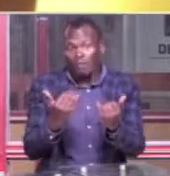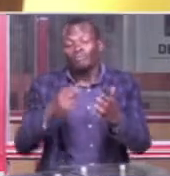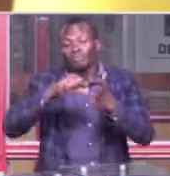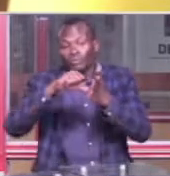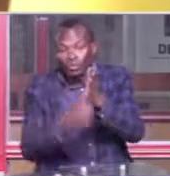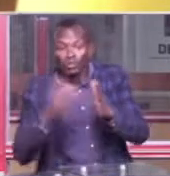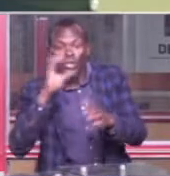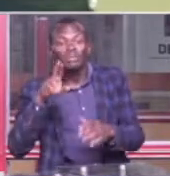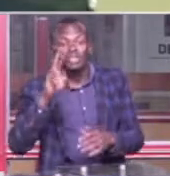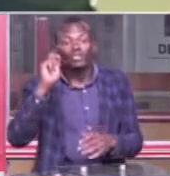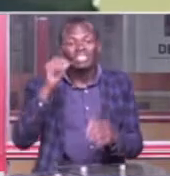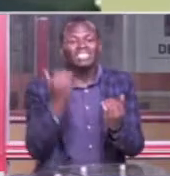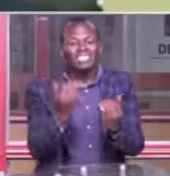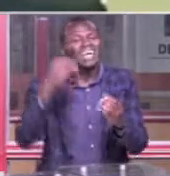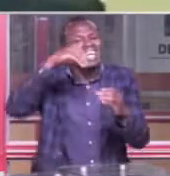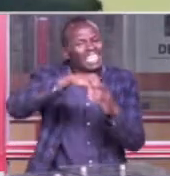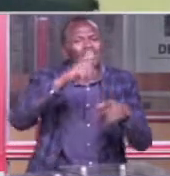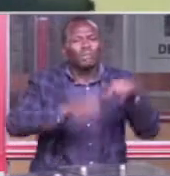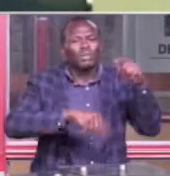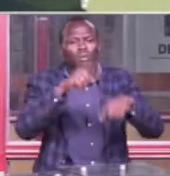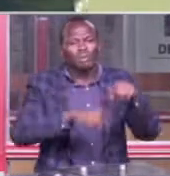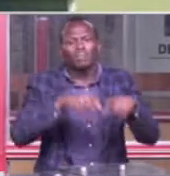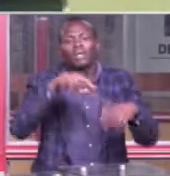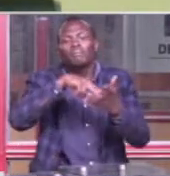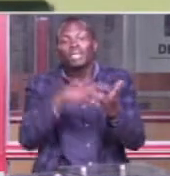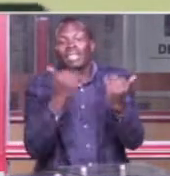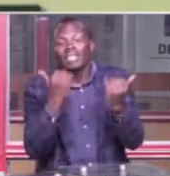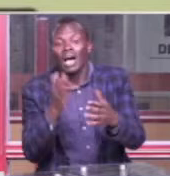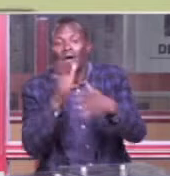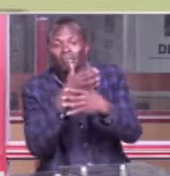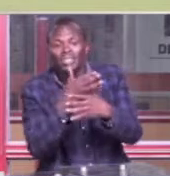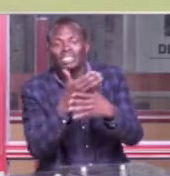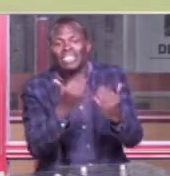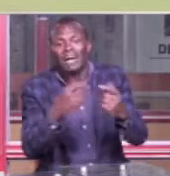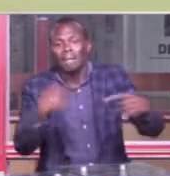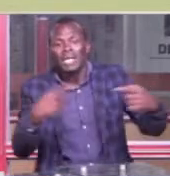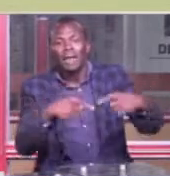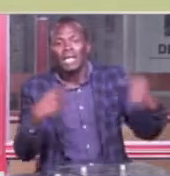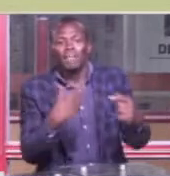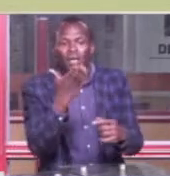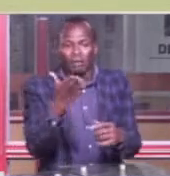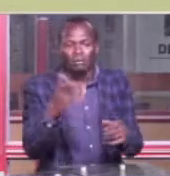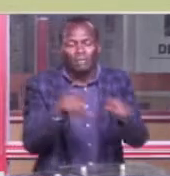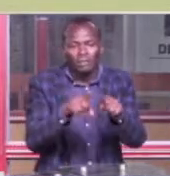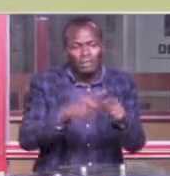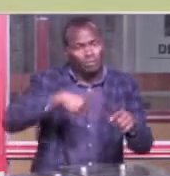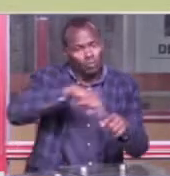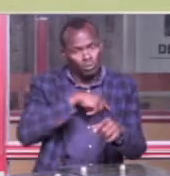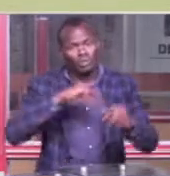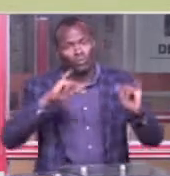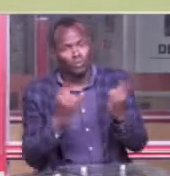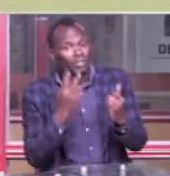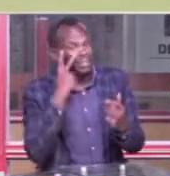bokka na bokka. Tweyongera okulaba nga embeera eno esajjuka mu bitongole bya gavumenti kubanga